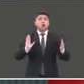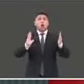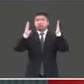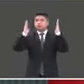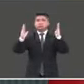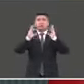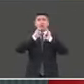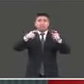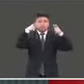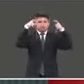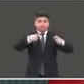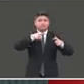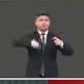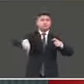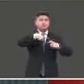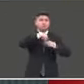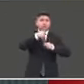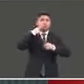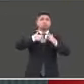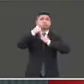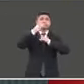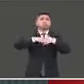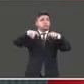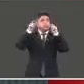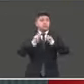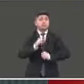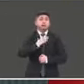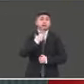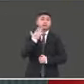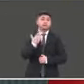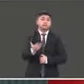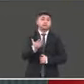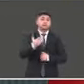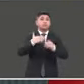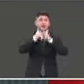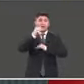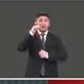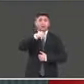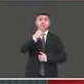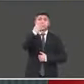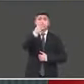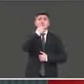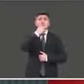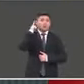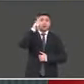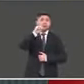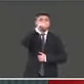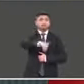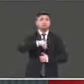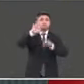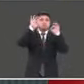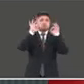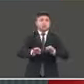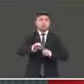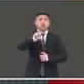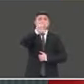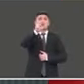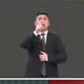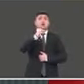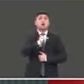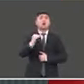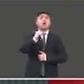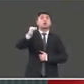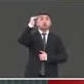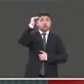karşısında ki alan üzerinde inşa ettik temelini Dört yıl önce attığımız 36 kat